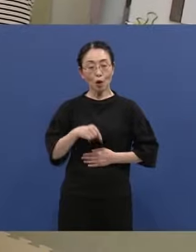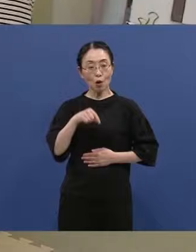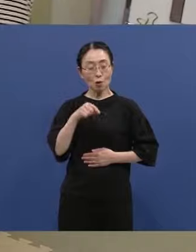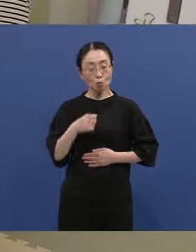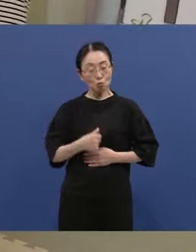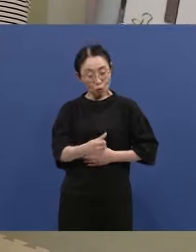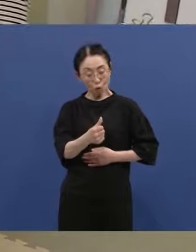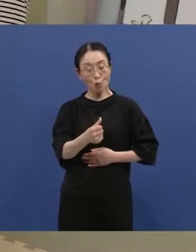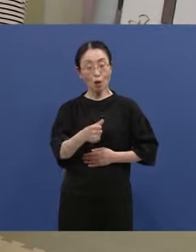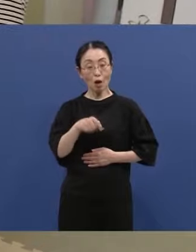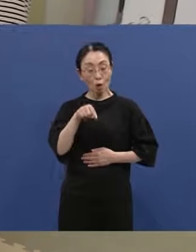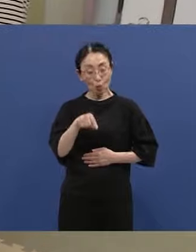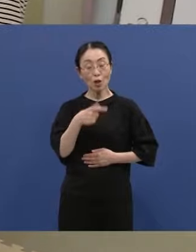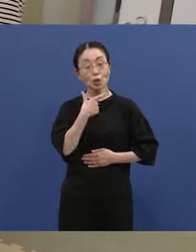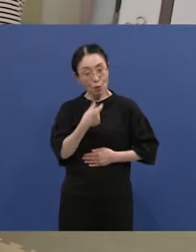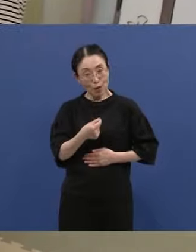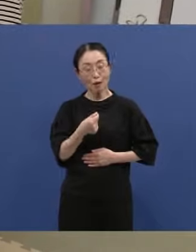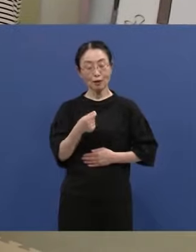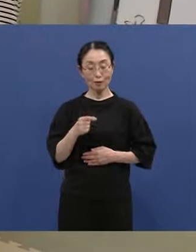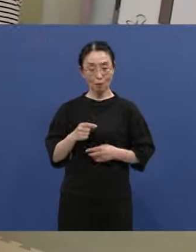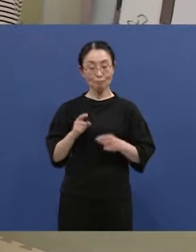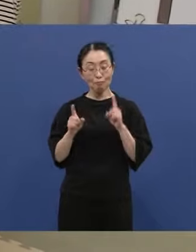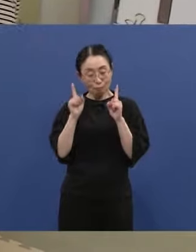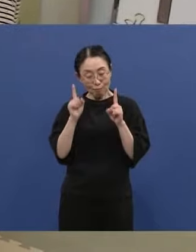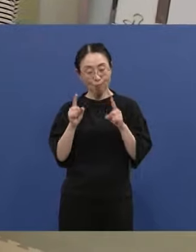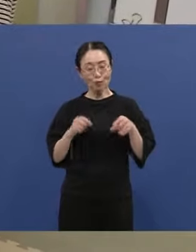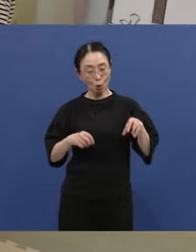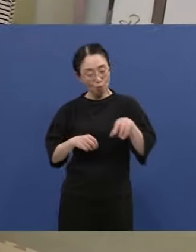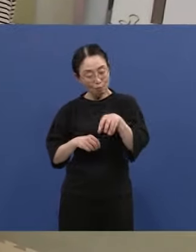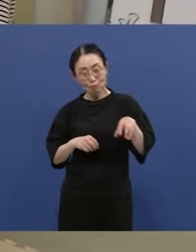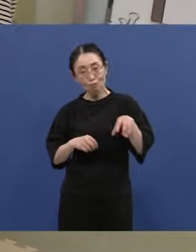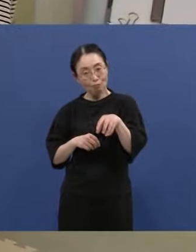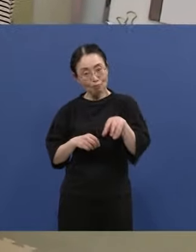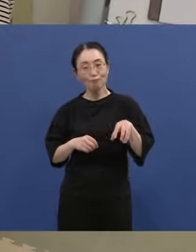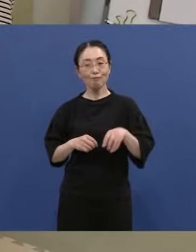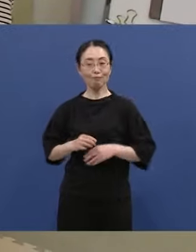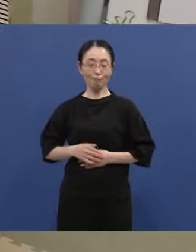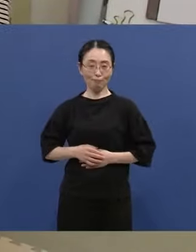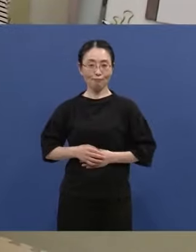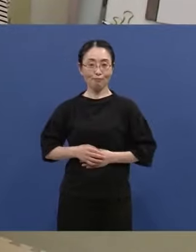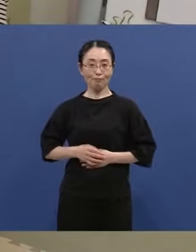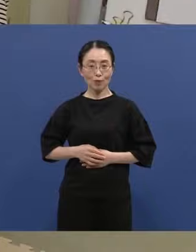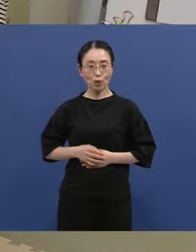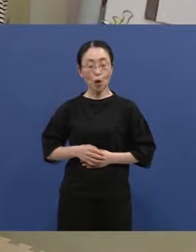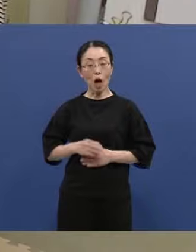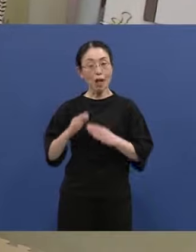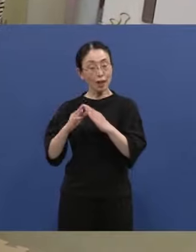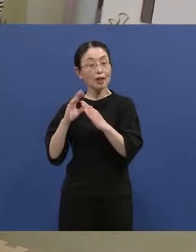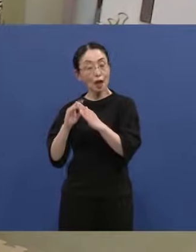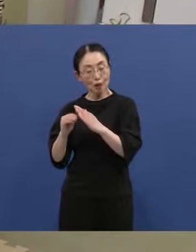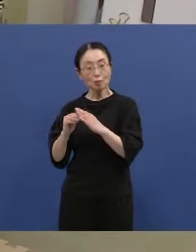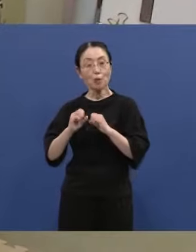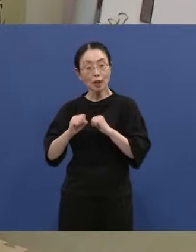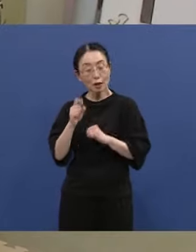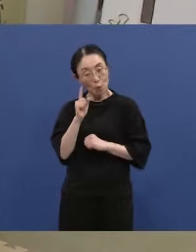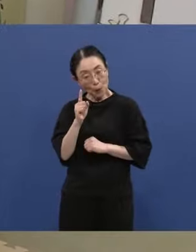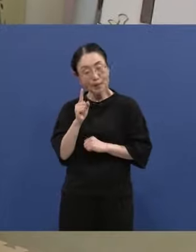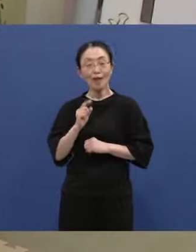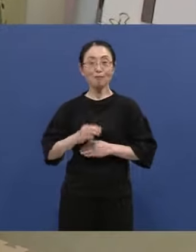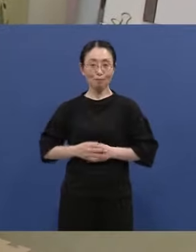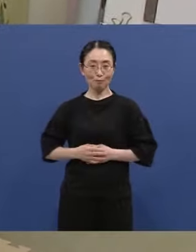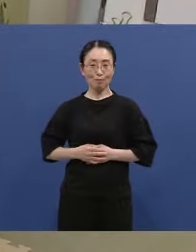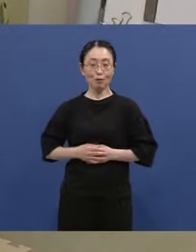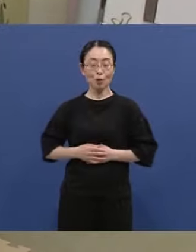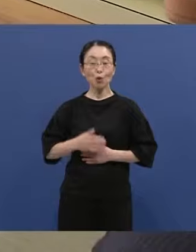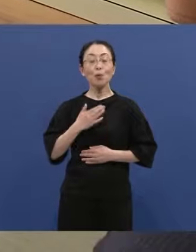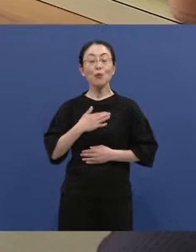なんやって私も母としては発見できてるので、でまた家で取り入れてみようかなとかは、はい、あり